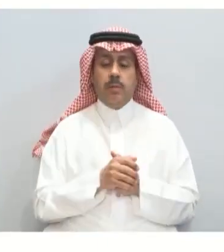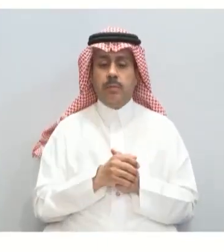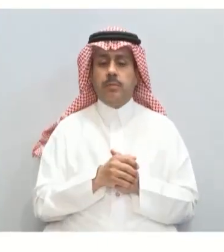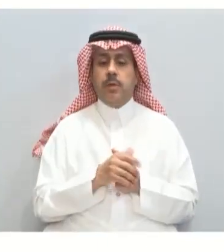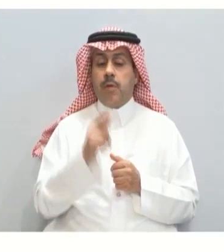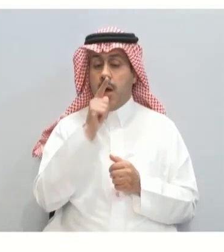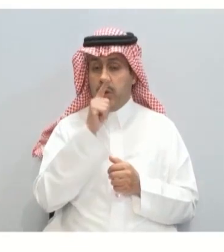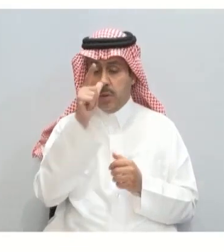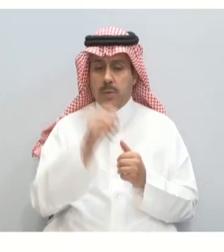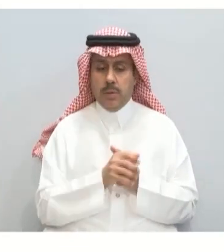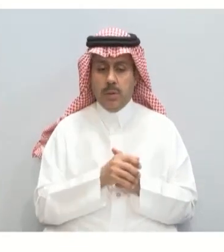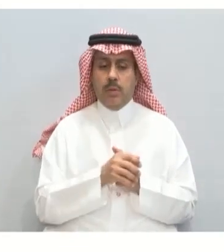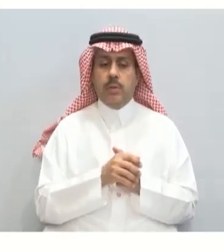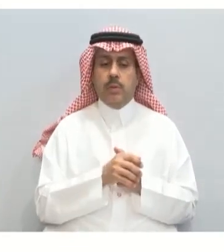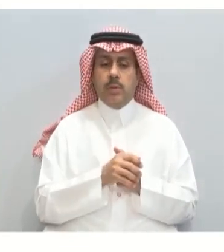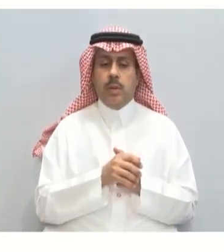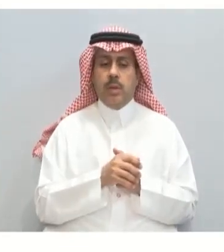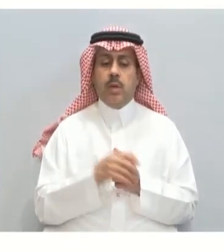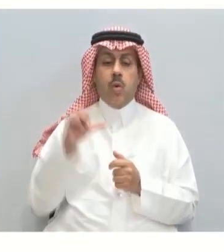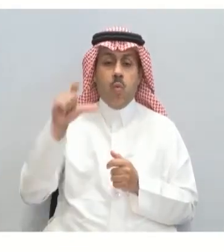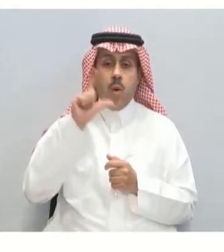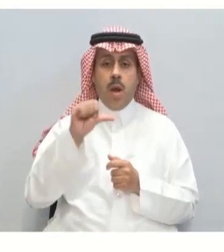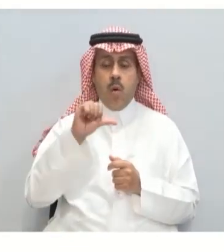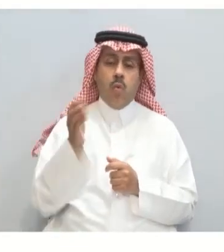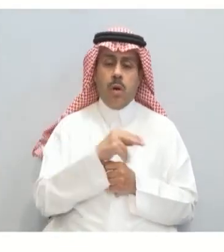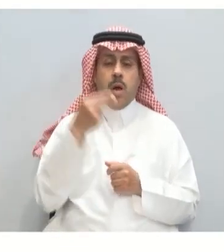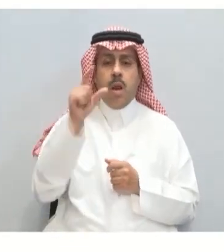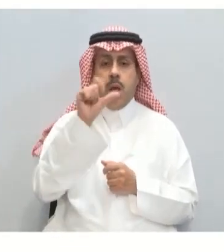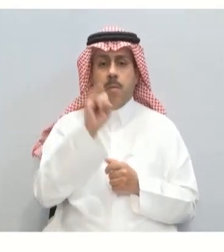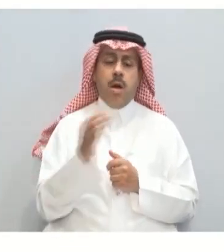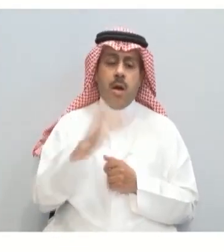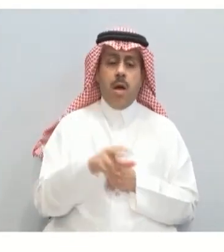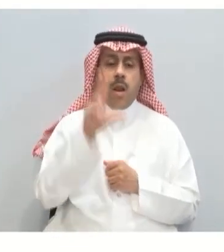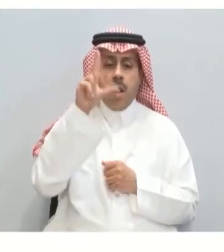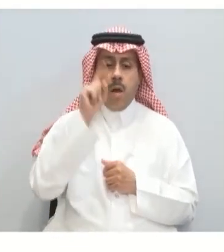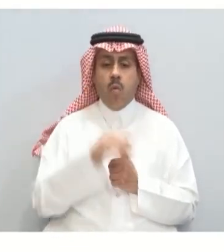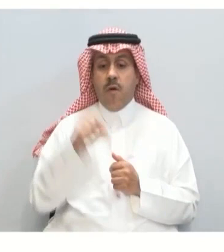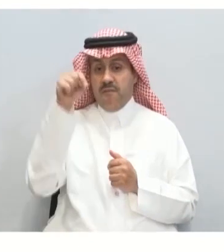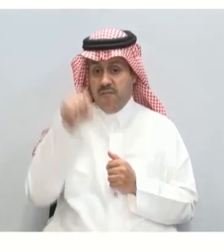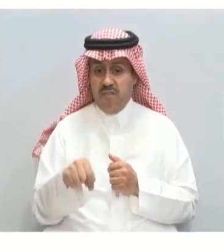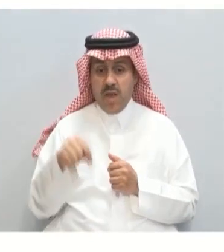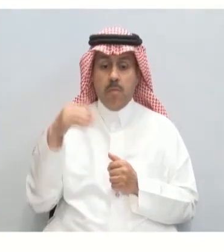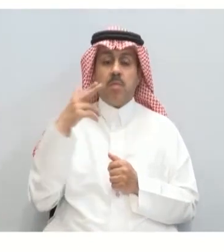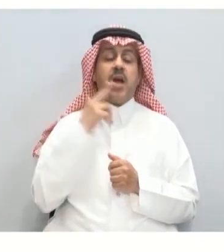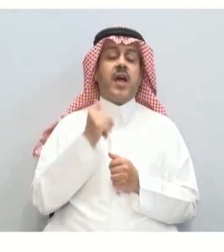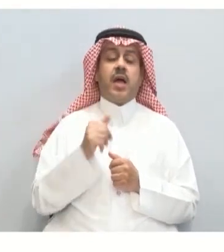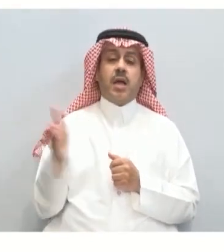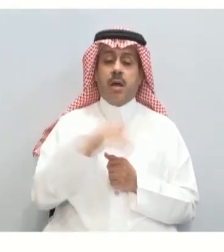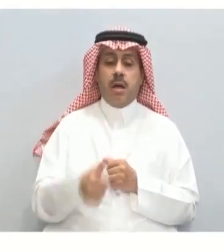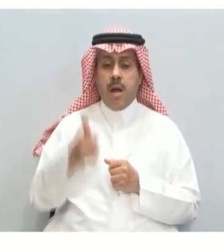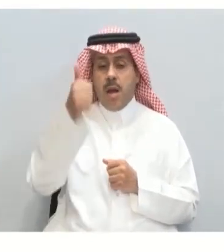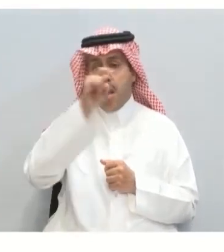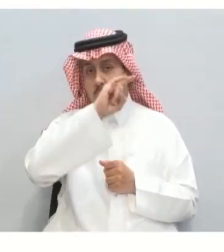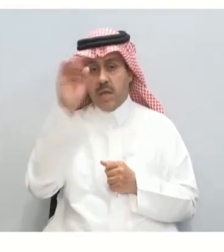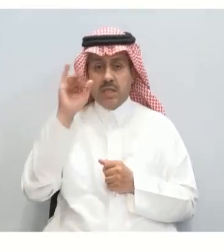الطلاب والطالبات بالسماع في قوله تعالى ولو علم الله فيهم خيرا لاسمعهم الجواب ايها